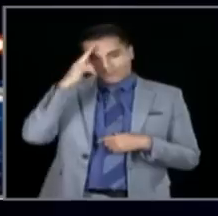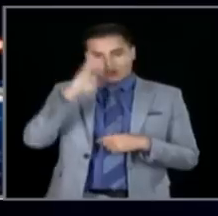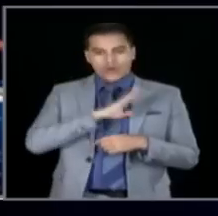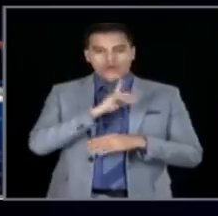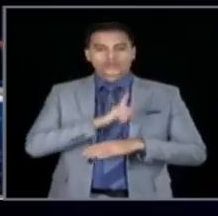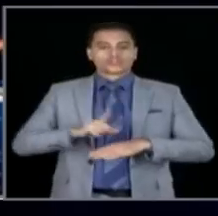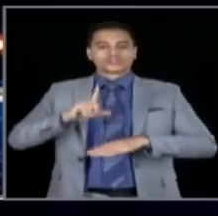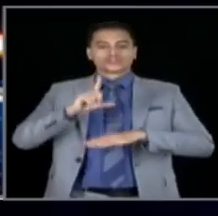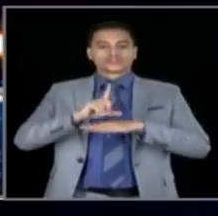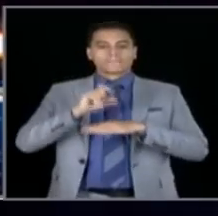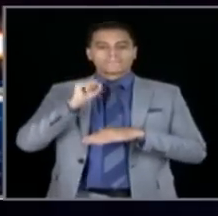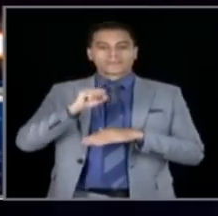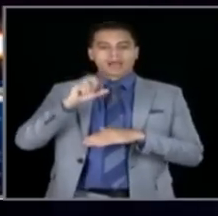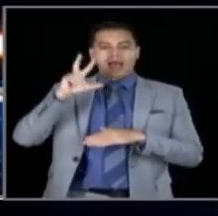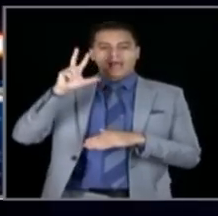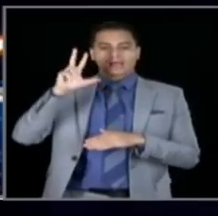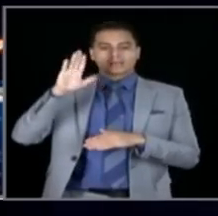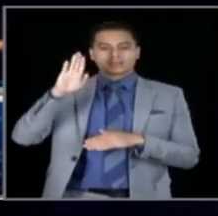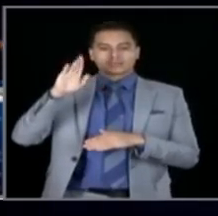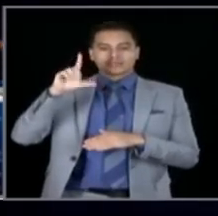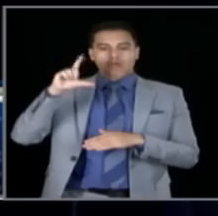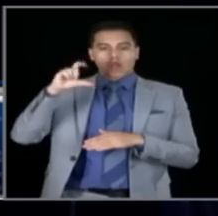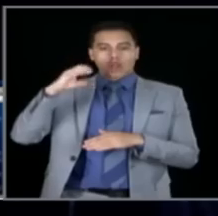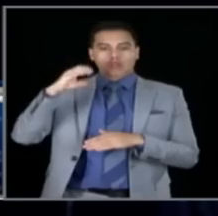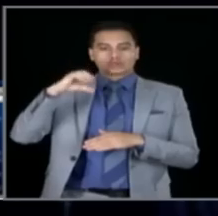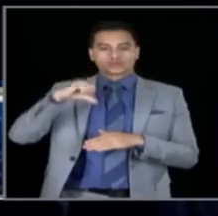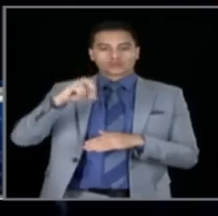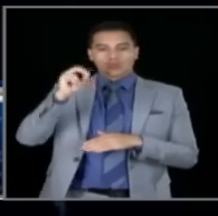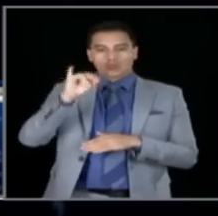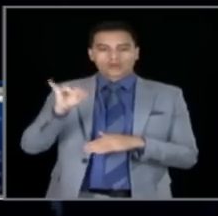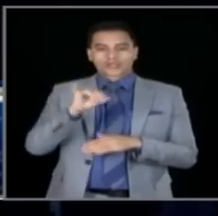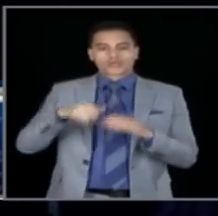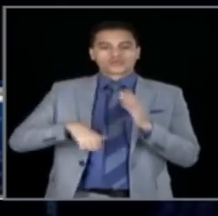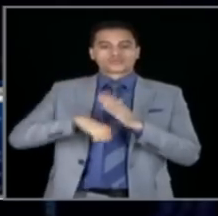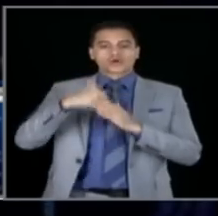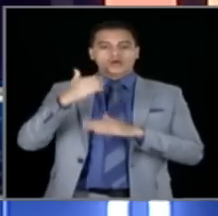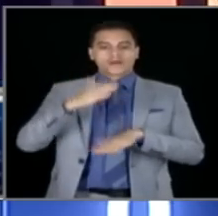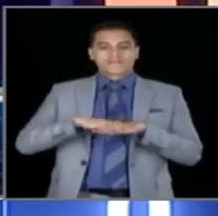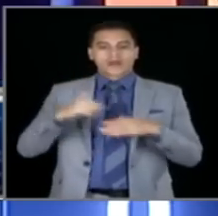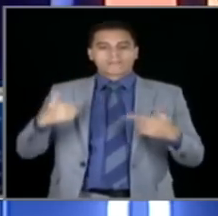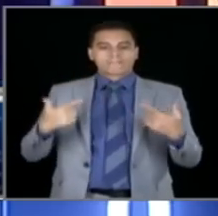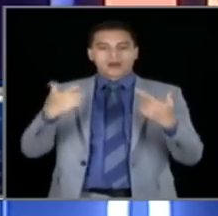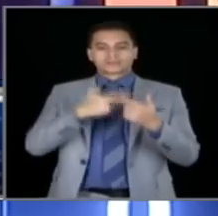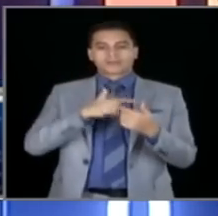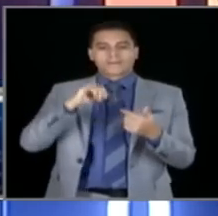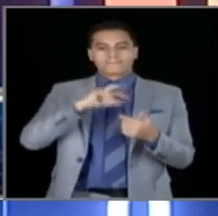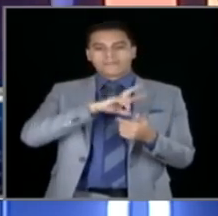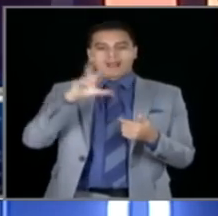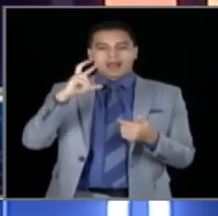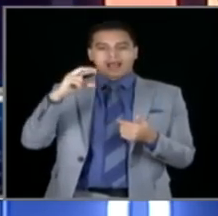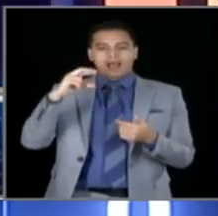من هو قائد الجيش السلجوقي المنتصر في معركة ملازكارد